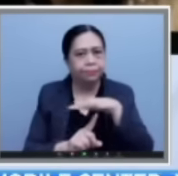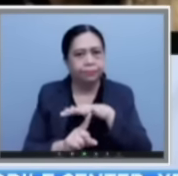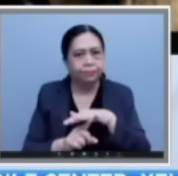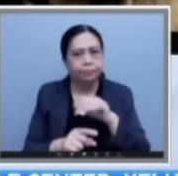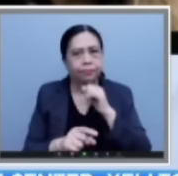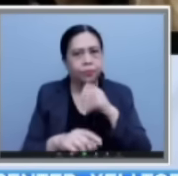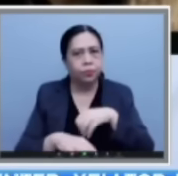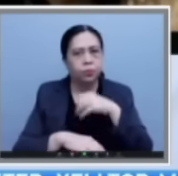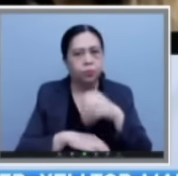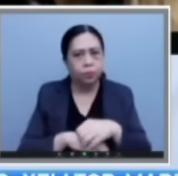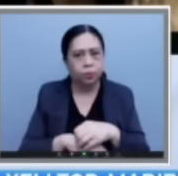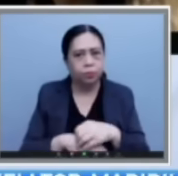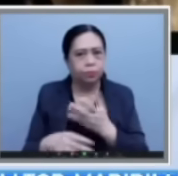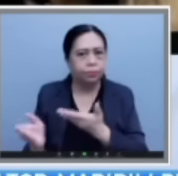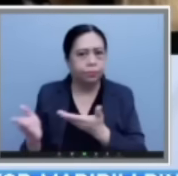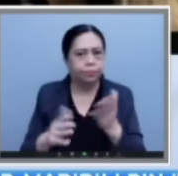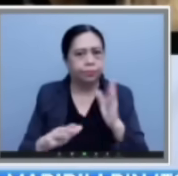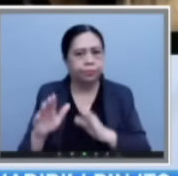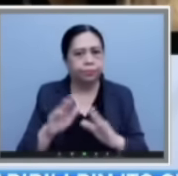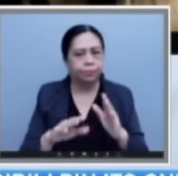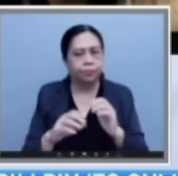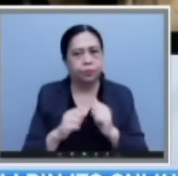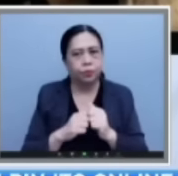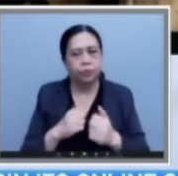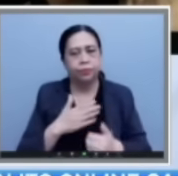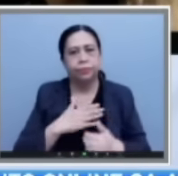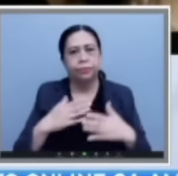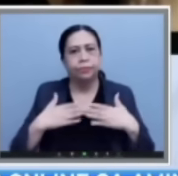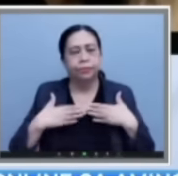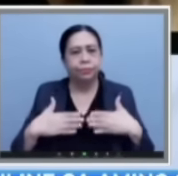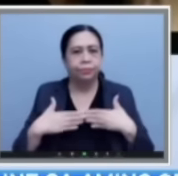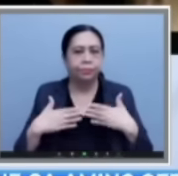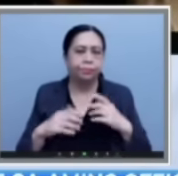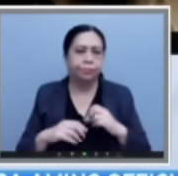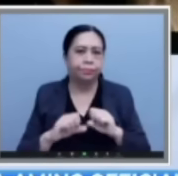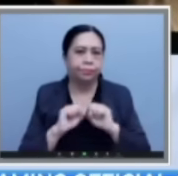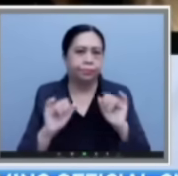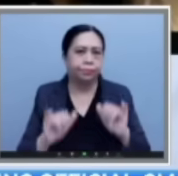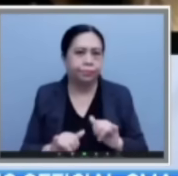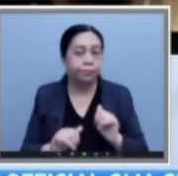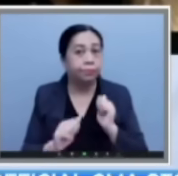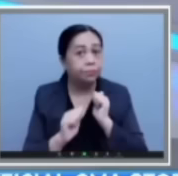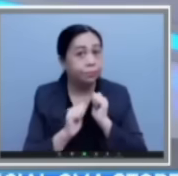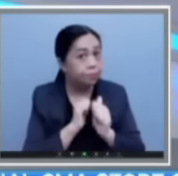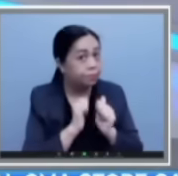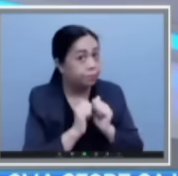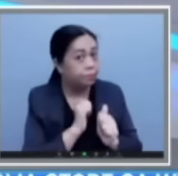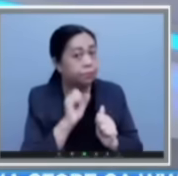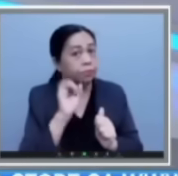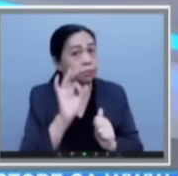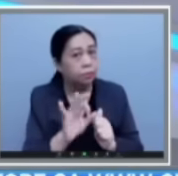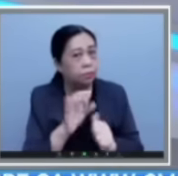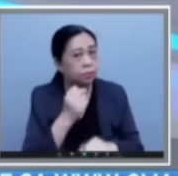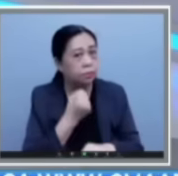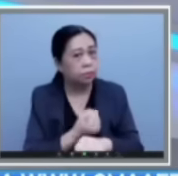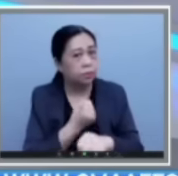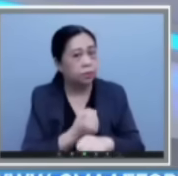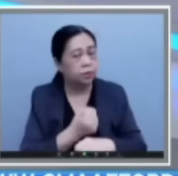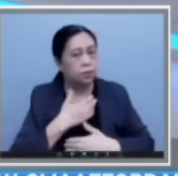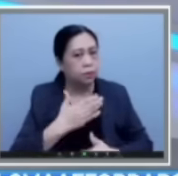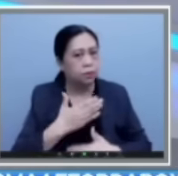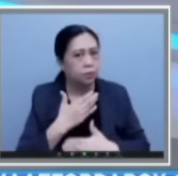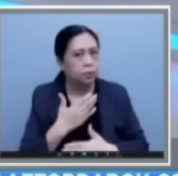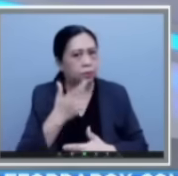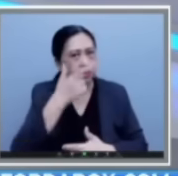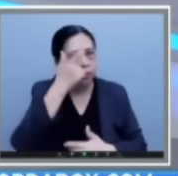magdadala ng problema sa Respiratory System natin In other words kapagka ho nahihirapan ng huminga dahil man